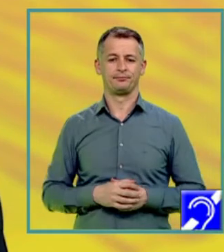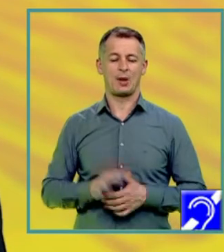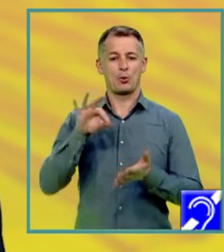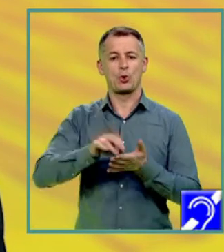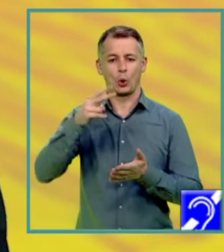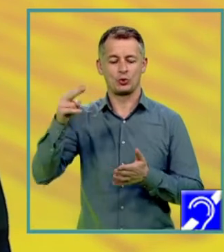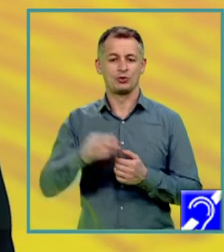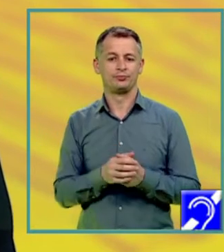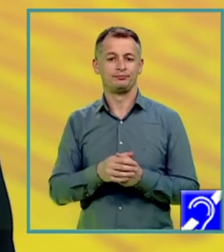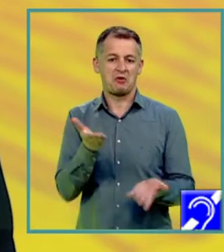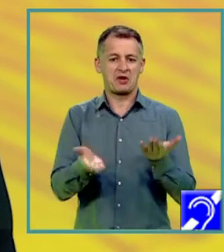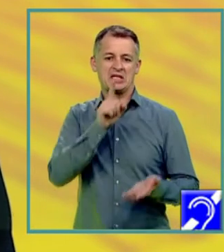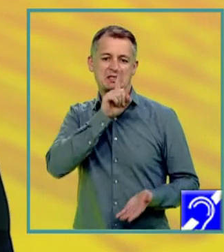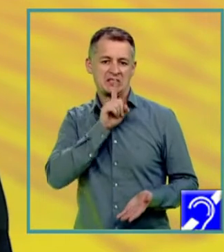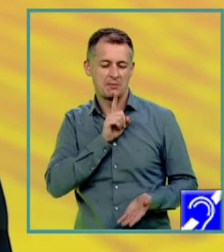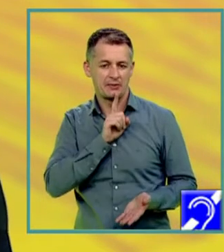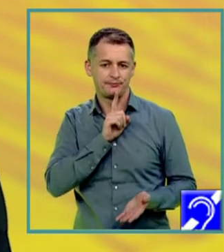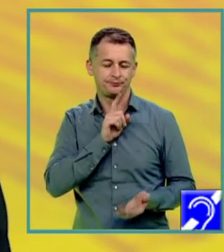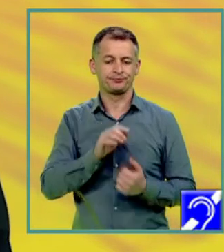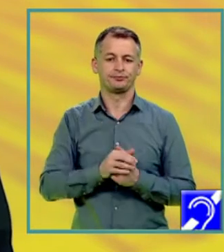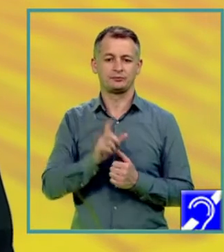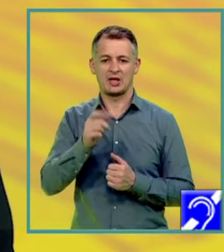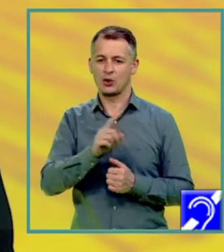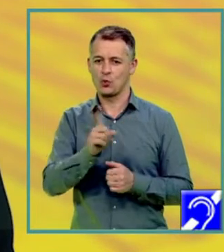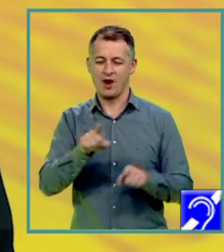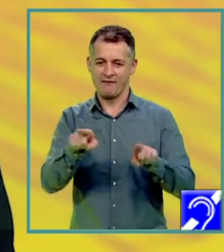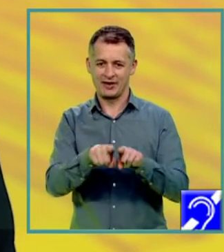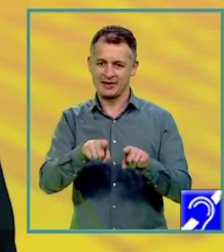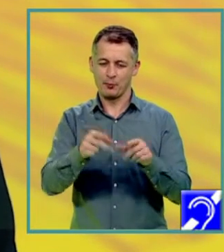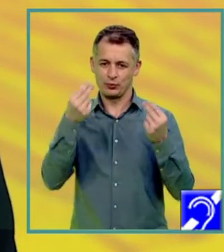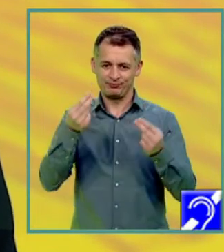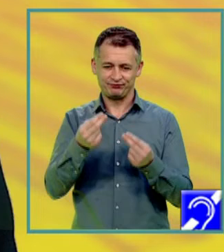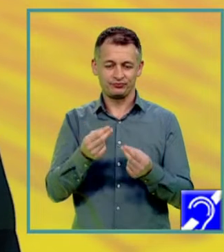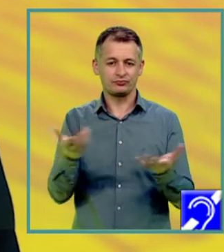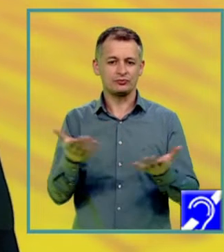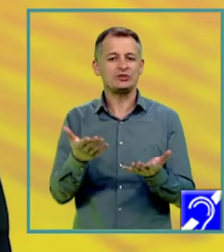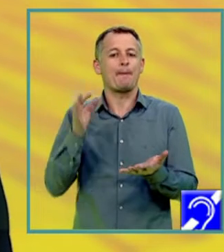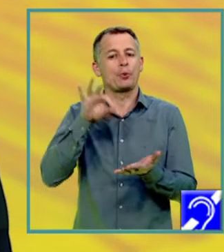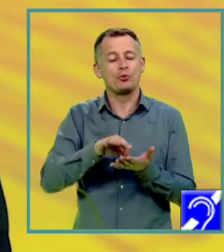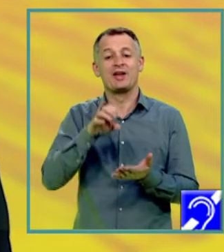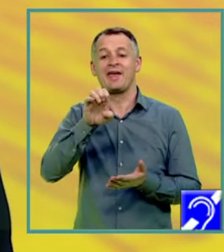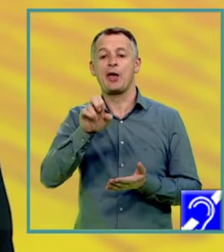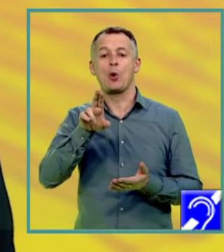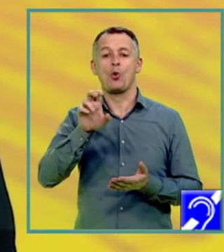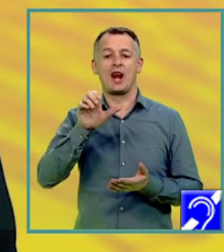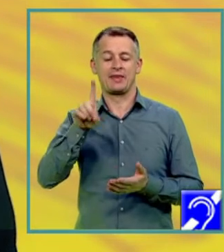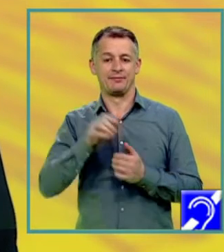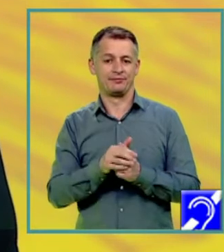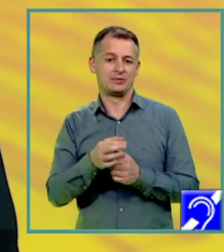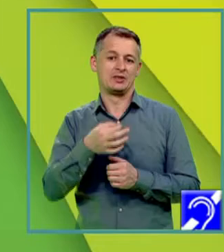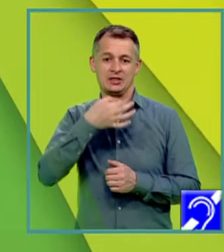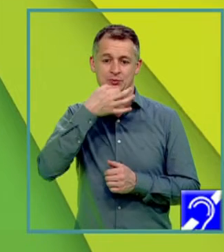o variantă mai simplă dar nu atât de eficientă ca cea propusă de Eu cred că este algoritmului